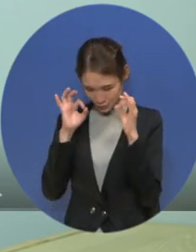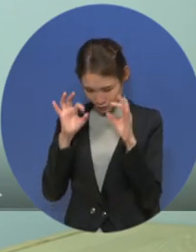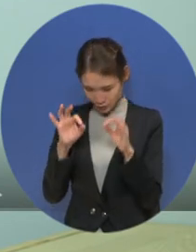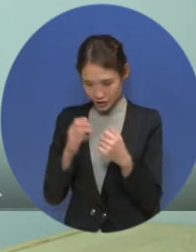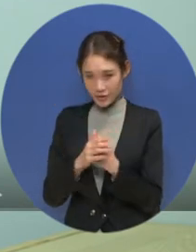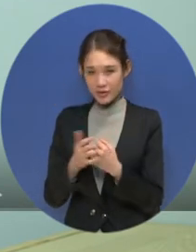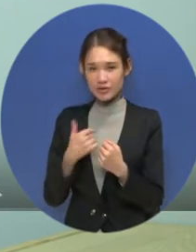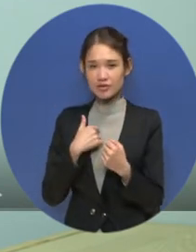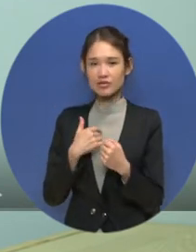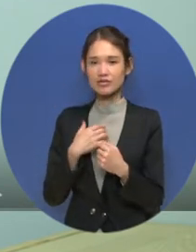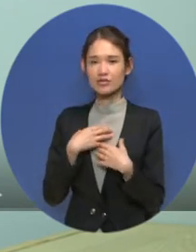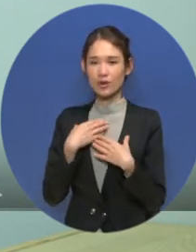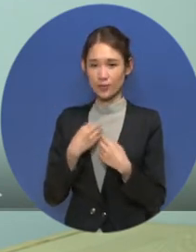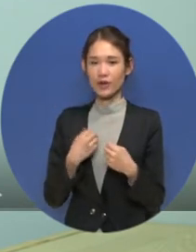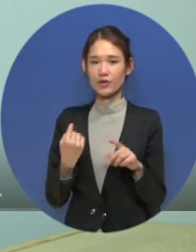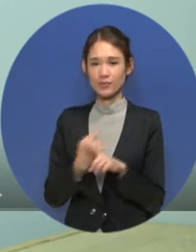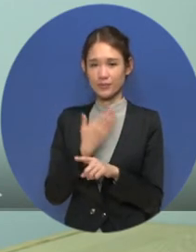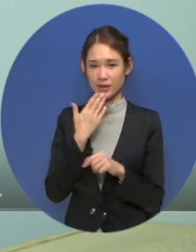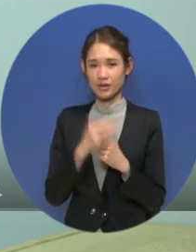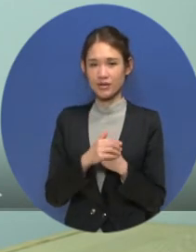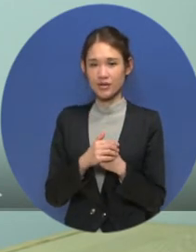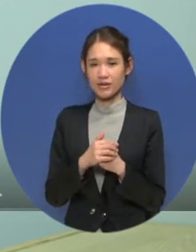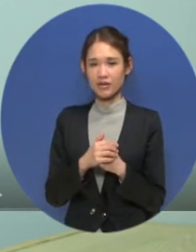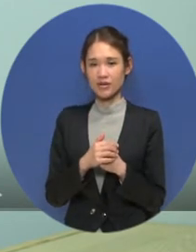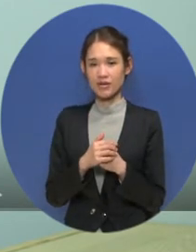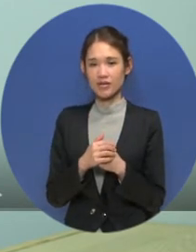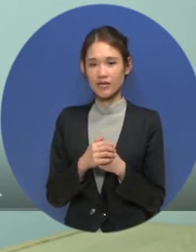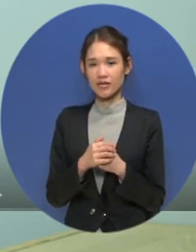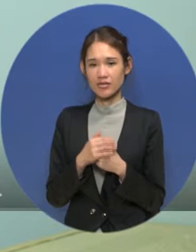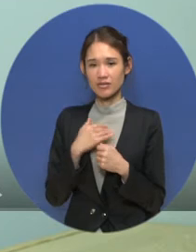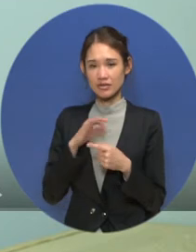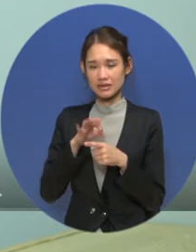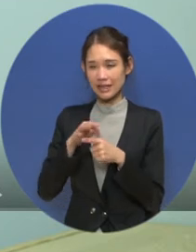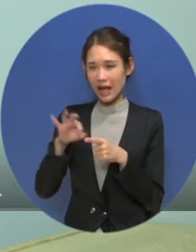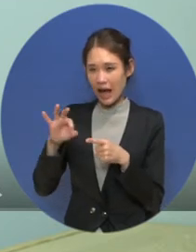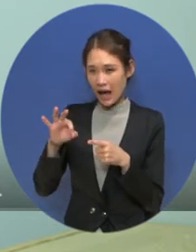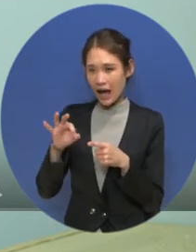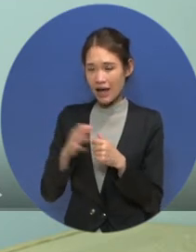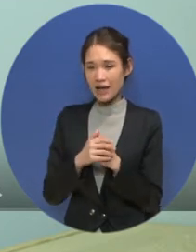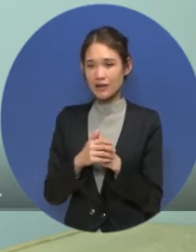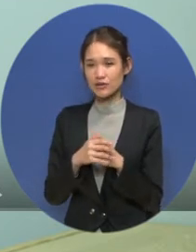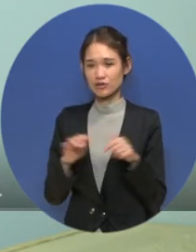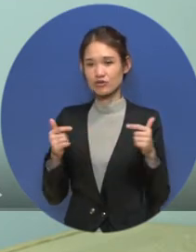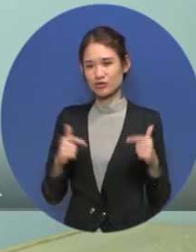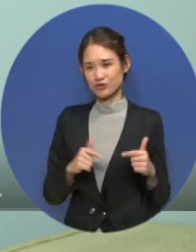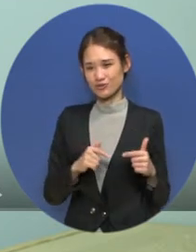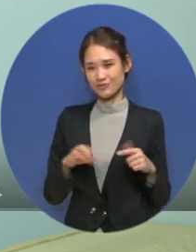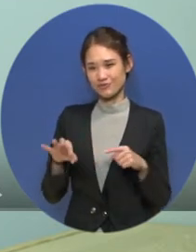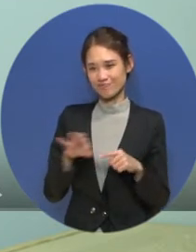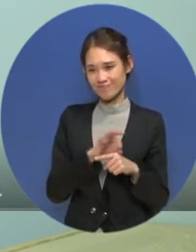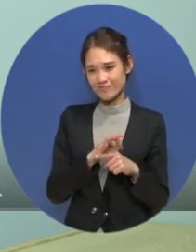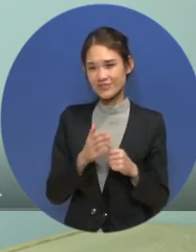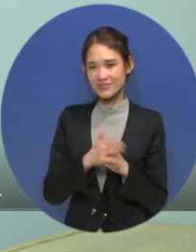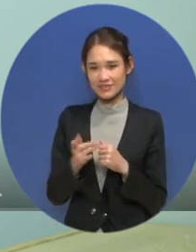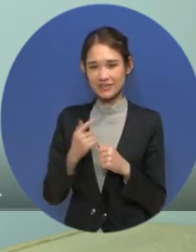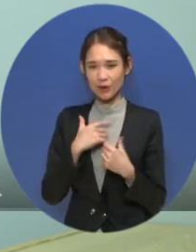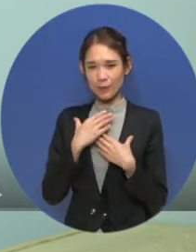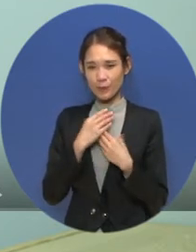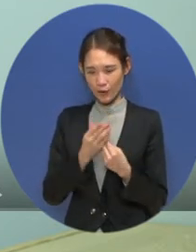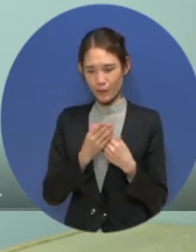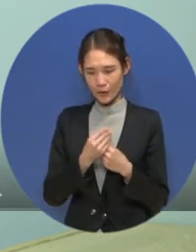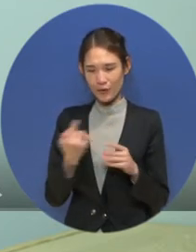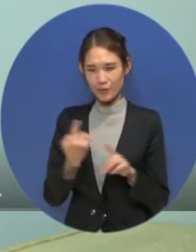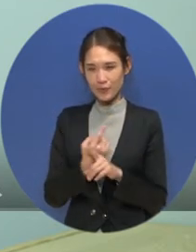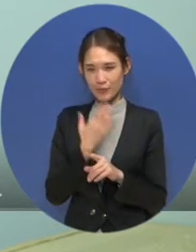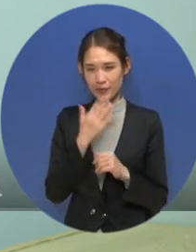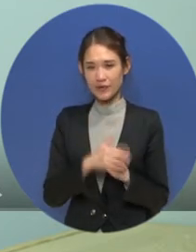돼서 저도 정말 편해졌고요. 우리 친구들도 아무래도 제 잔소리가 좀 줄어들다 보니까 본인들도 많이